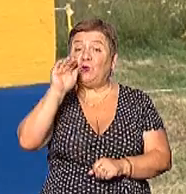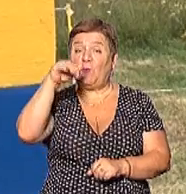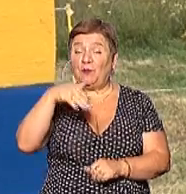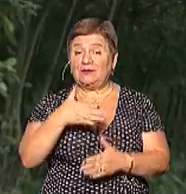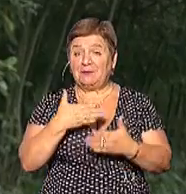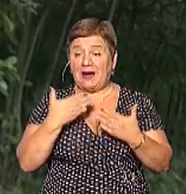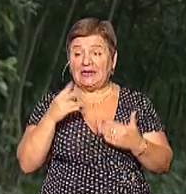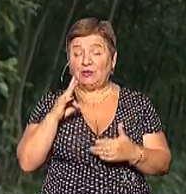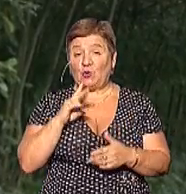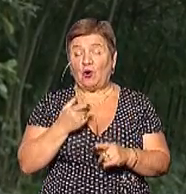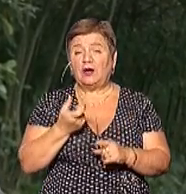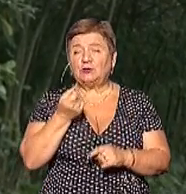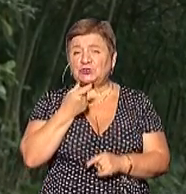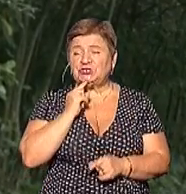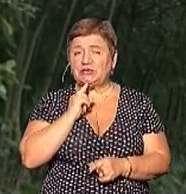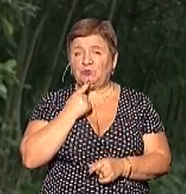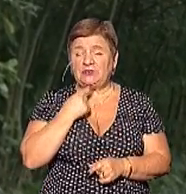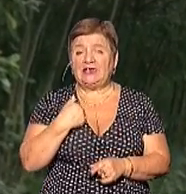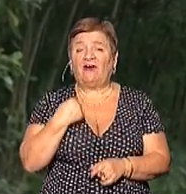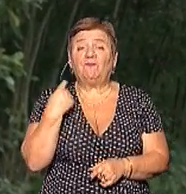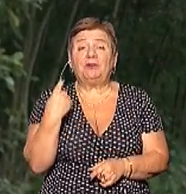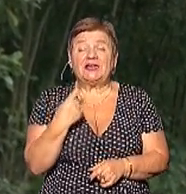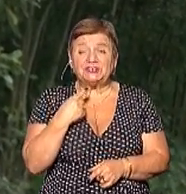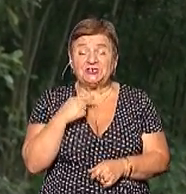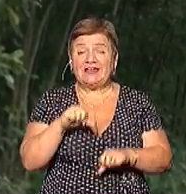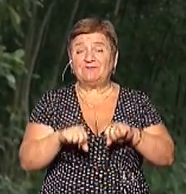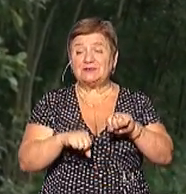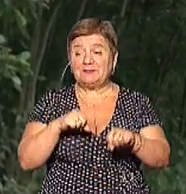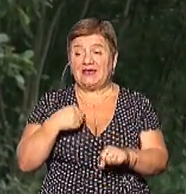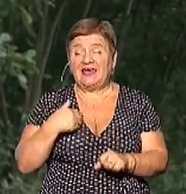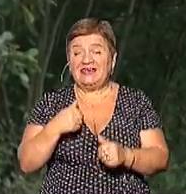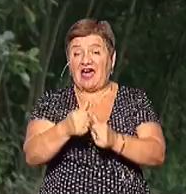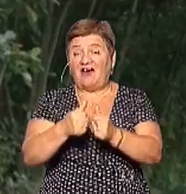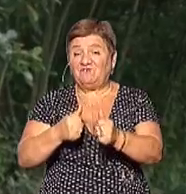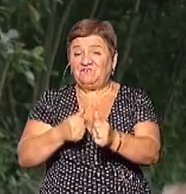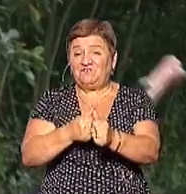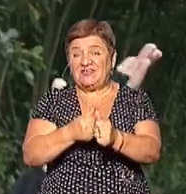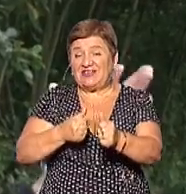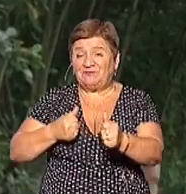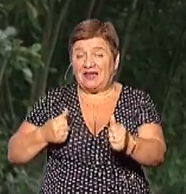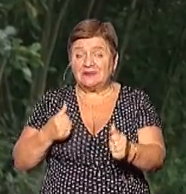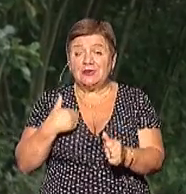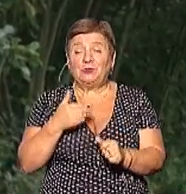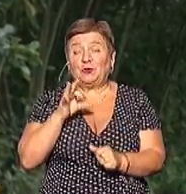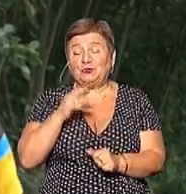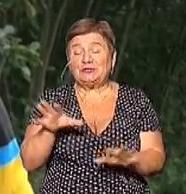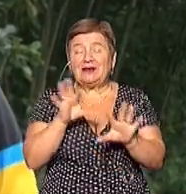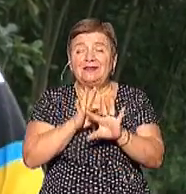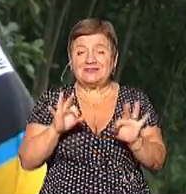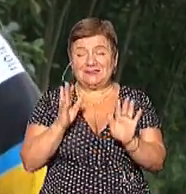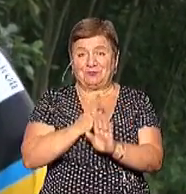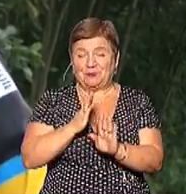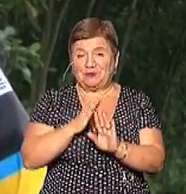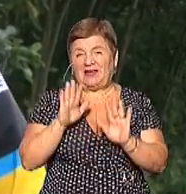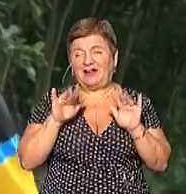але все одно трохи складно. Я взагалі вперше так от їду, тому і відірвалась. Але дуже класна погода. Трохи дощик